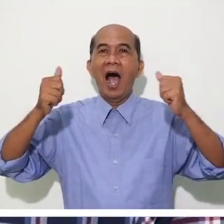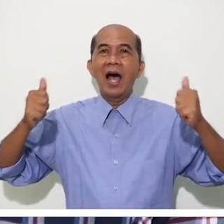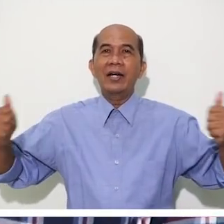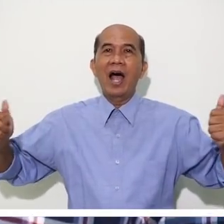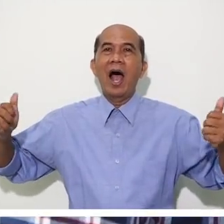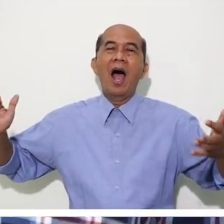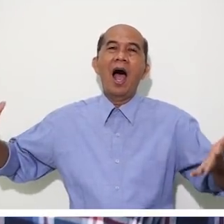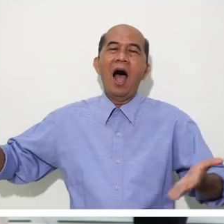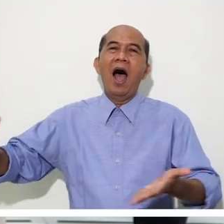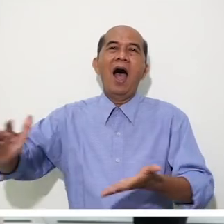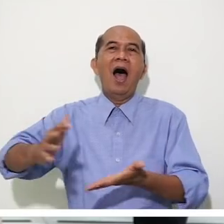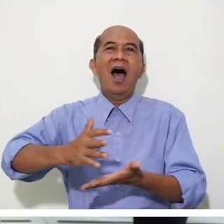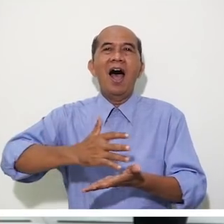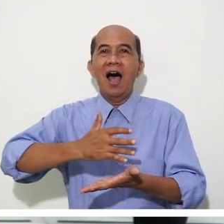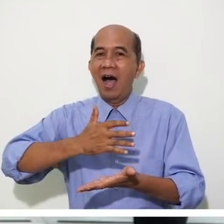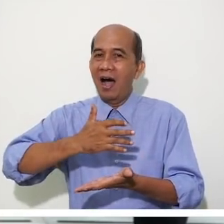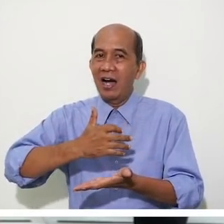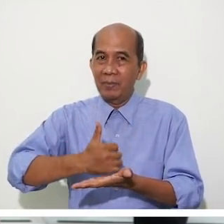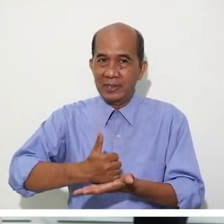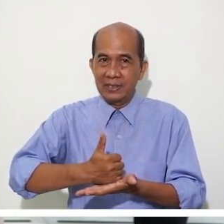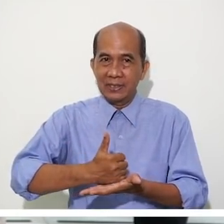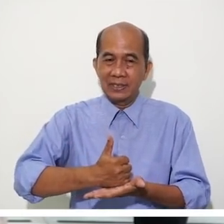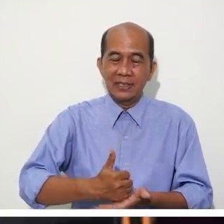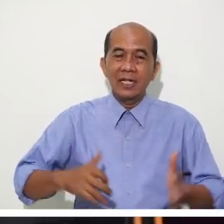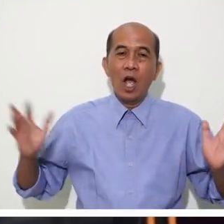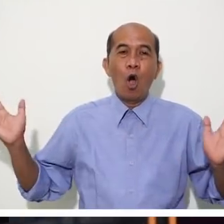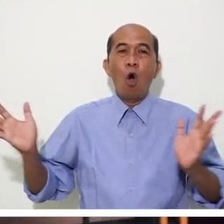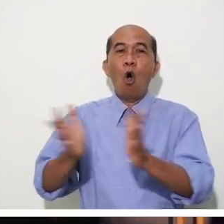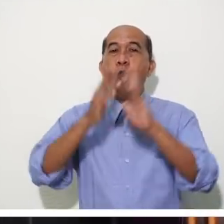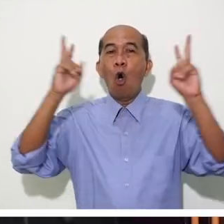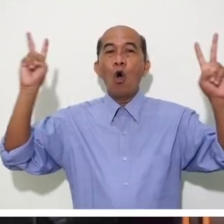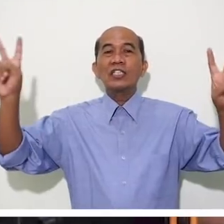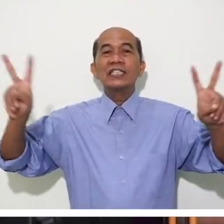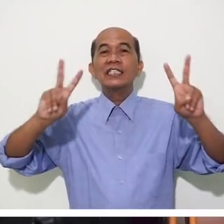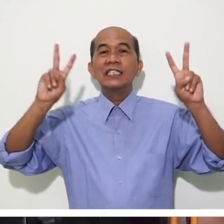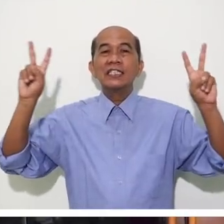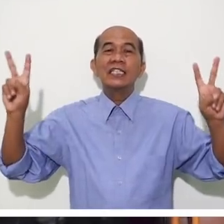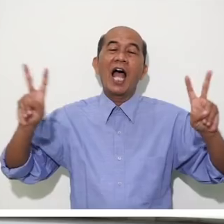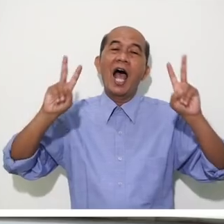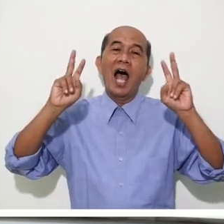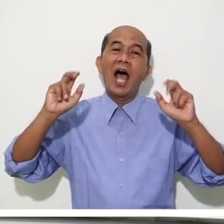Hosiana, amin. Hosiana.